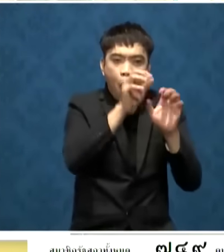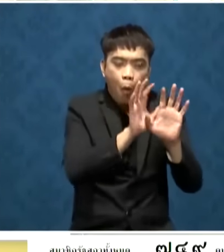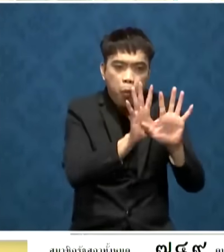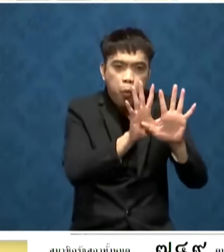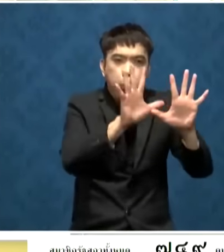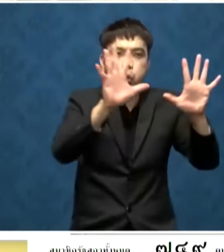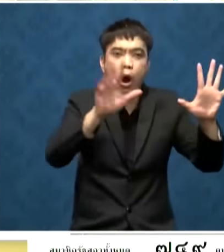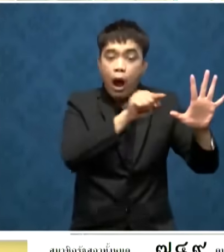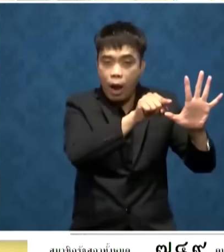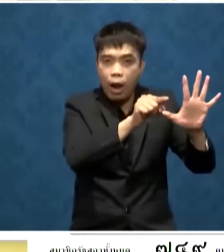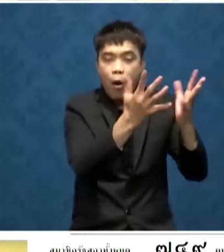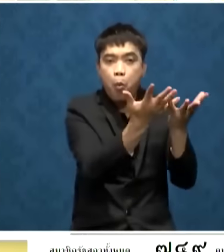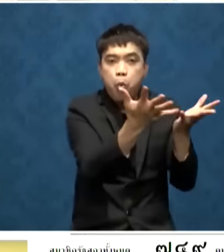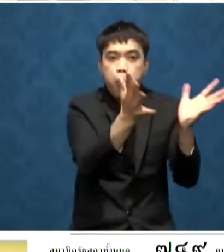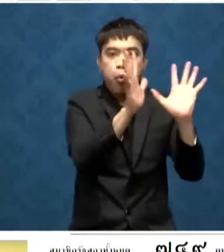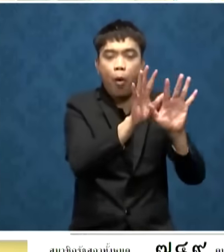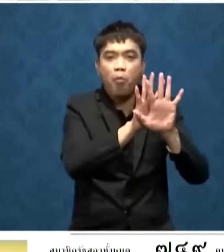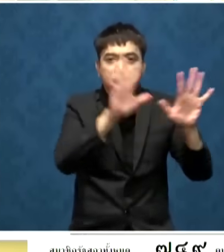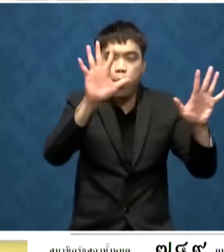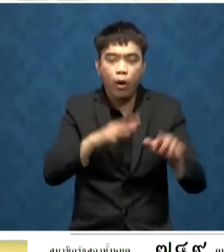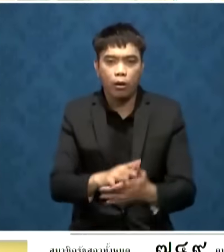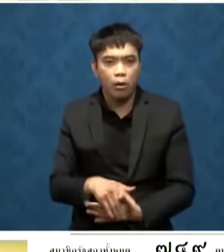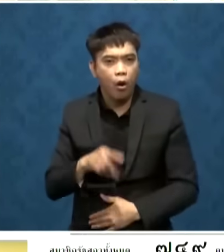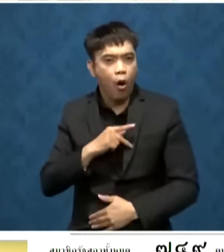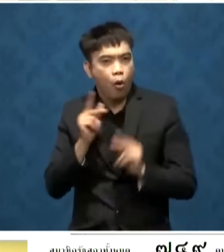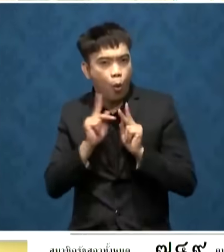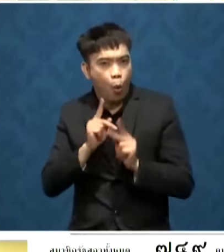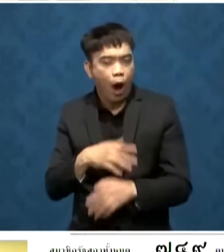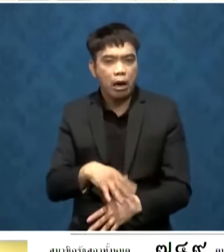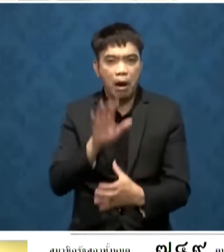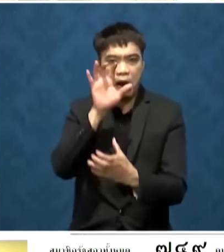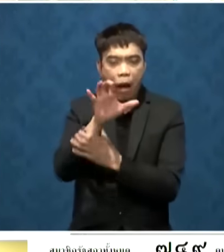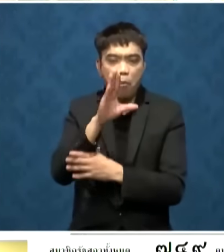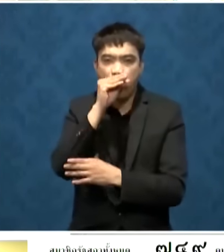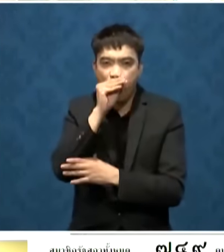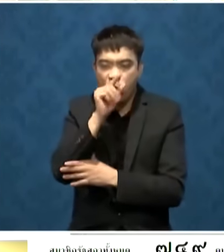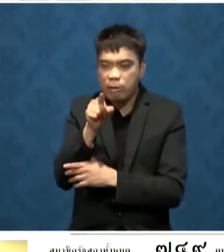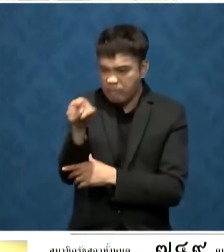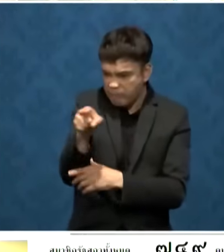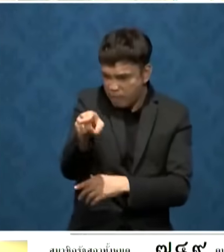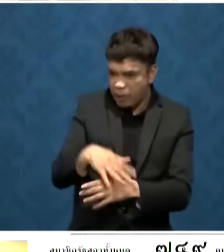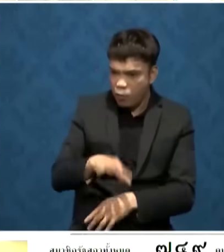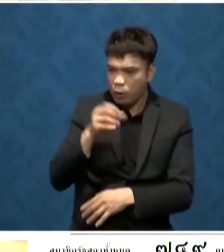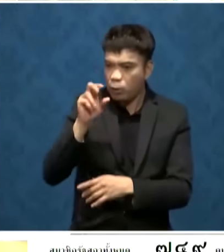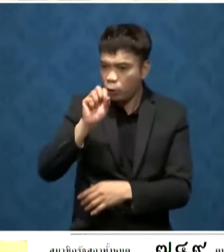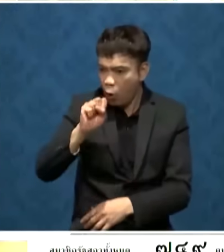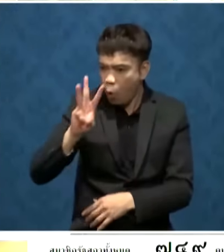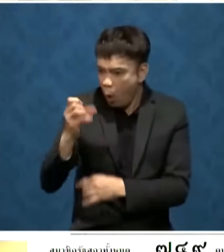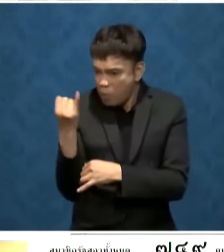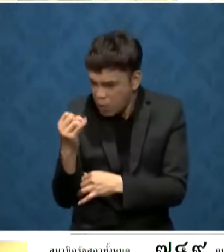มายมหาศาลกลัวเสียงที่มาข่มขู่ให้ร้าย